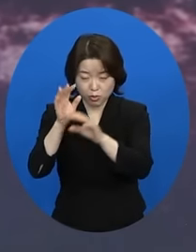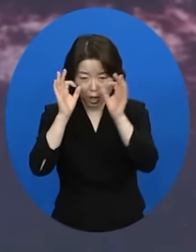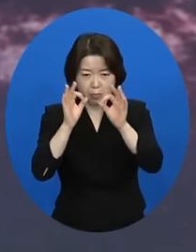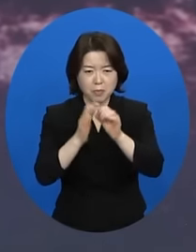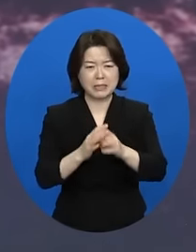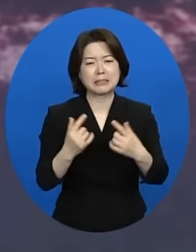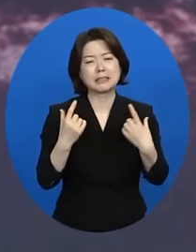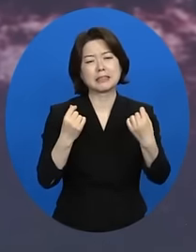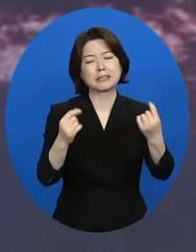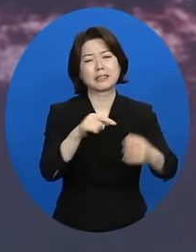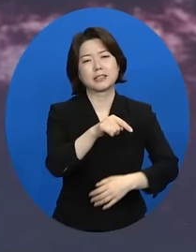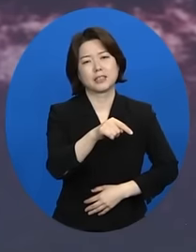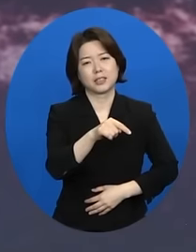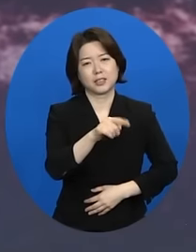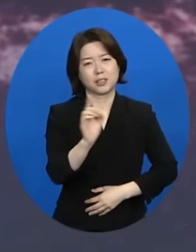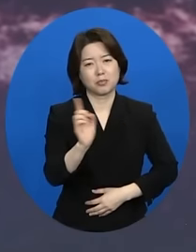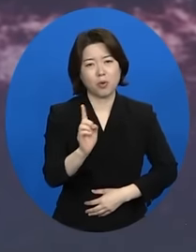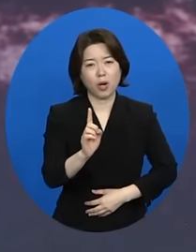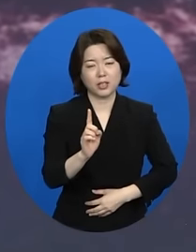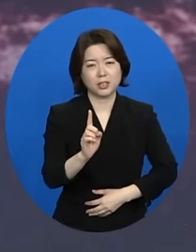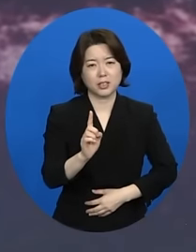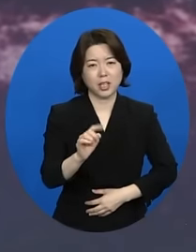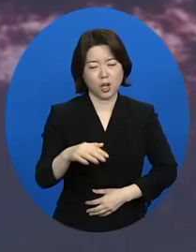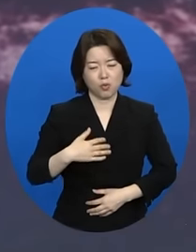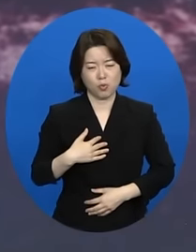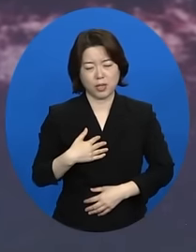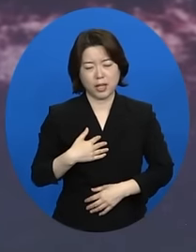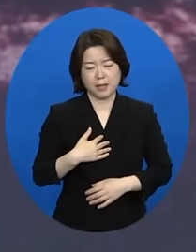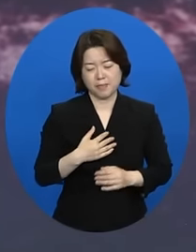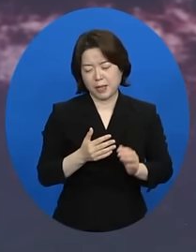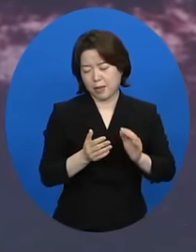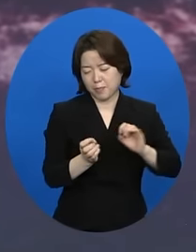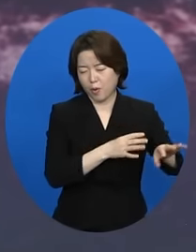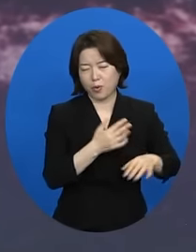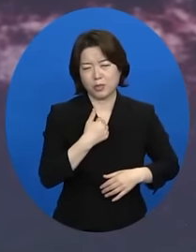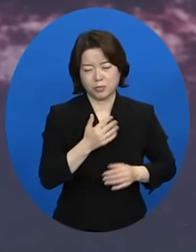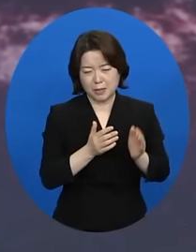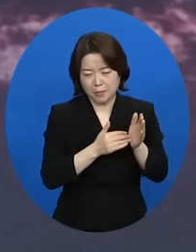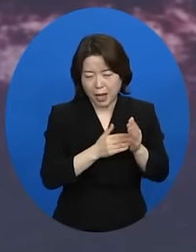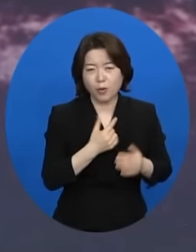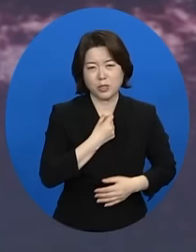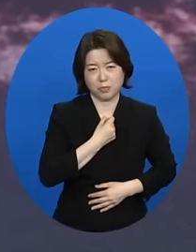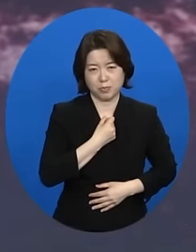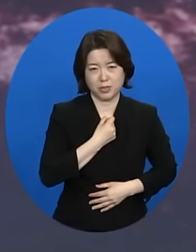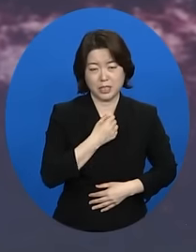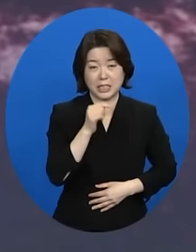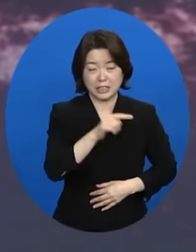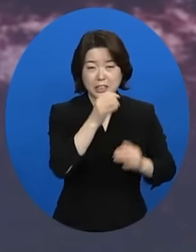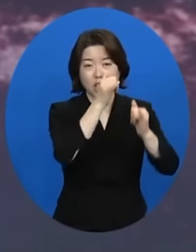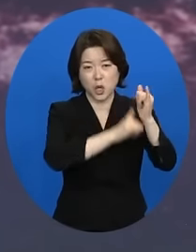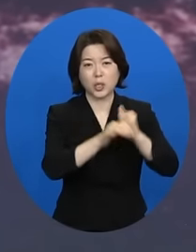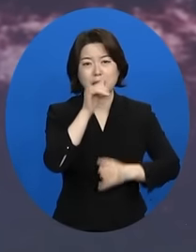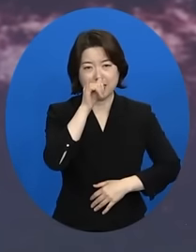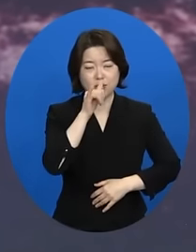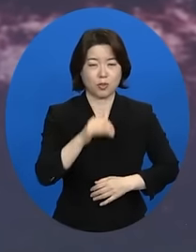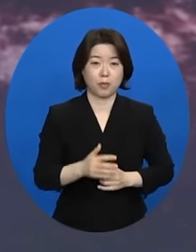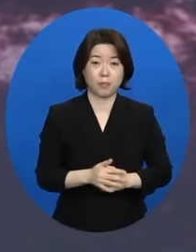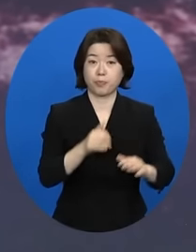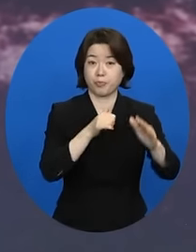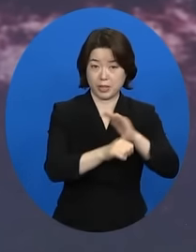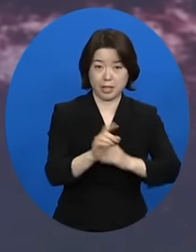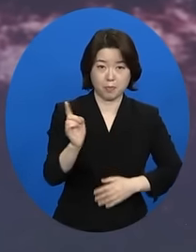한결같이 않게 정말 우리가 가리고 싶은 역사들이 있었다라고 하는 것이죠. 예를 들면